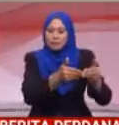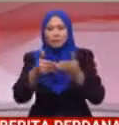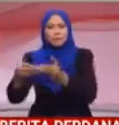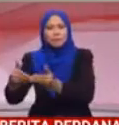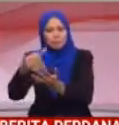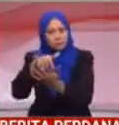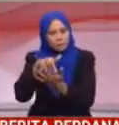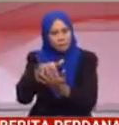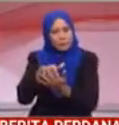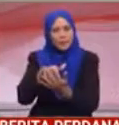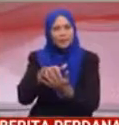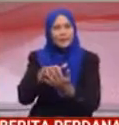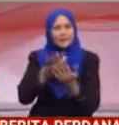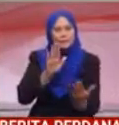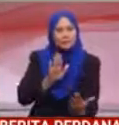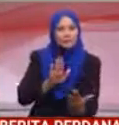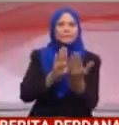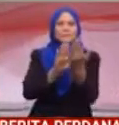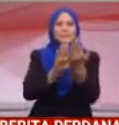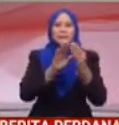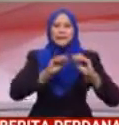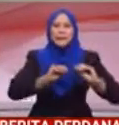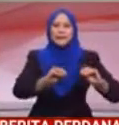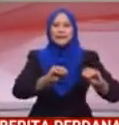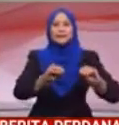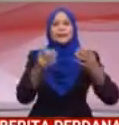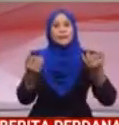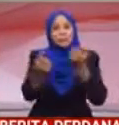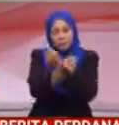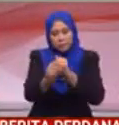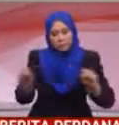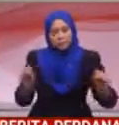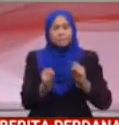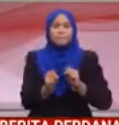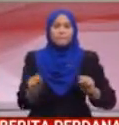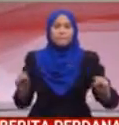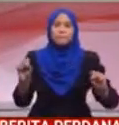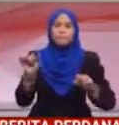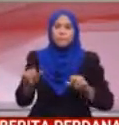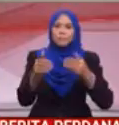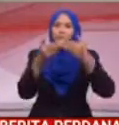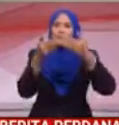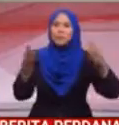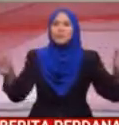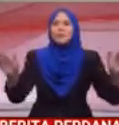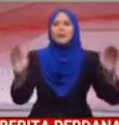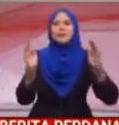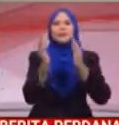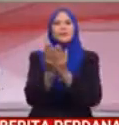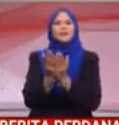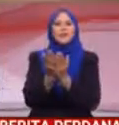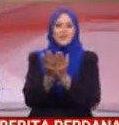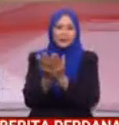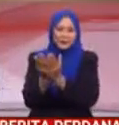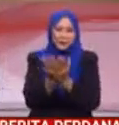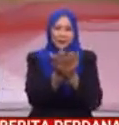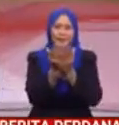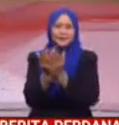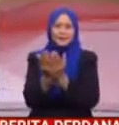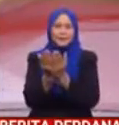PDPC secara bersemuka. Persiapan rapi telah dibuat untuk pembukaan persekolahan ini.